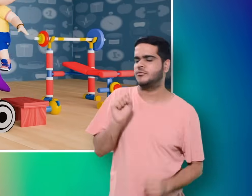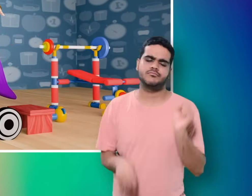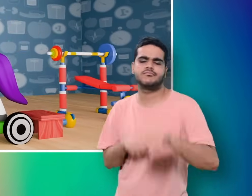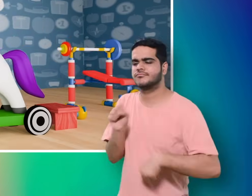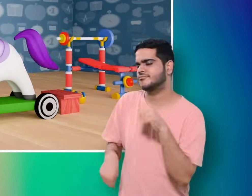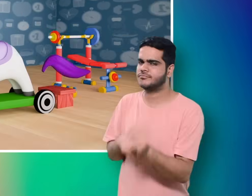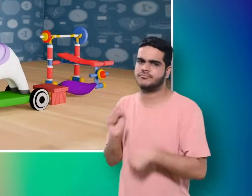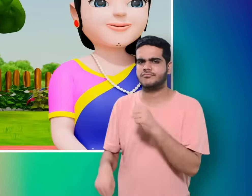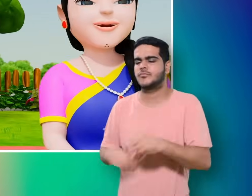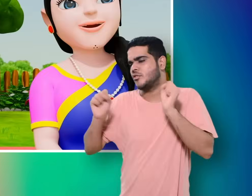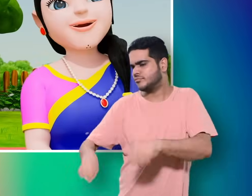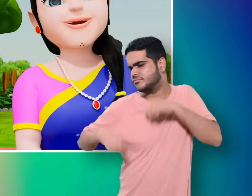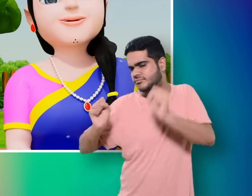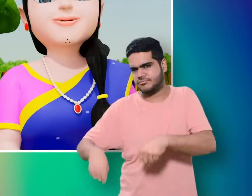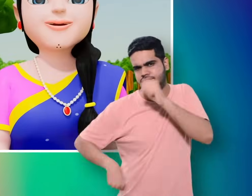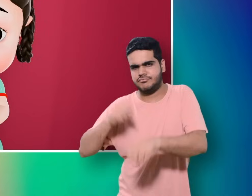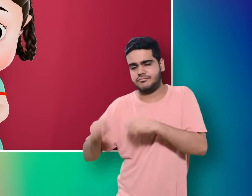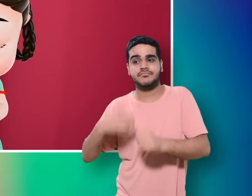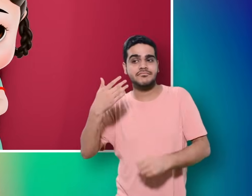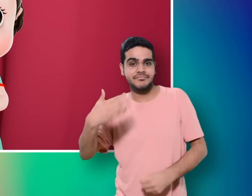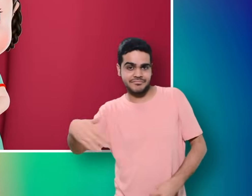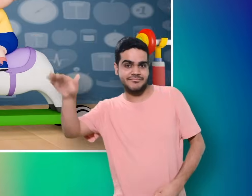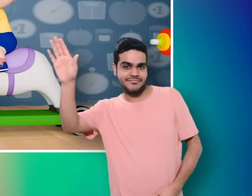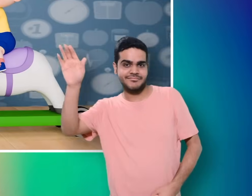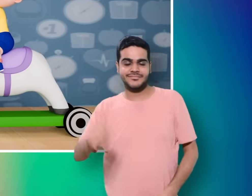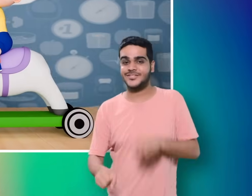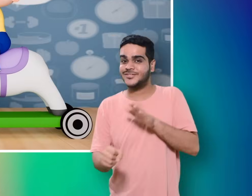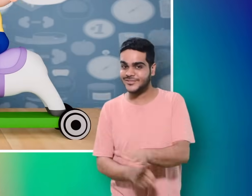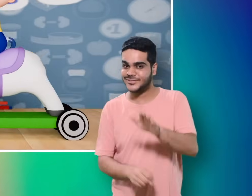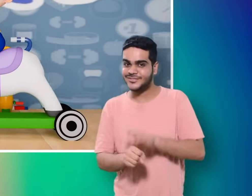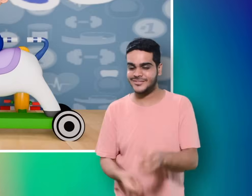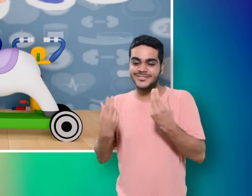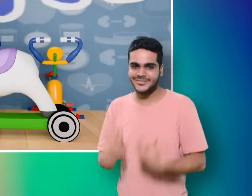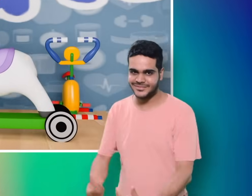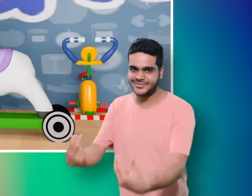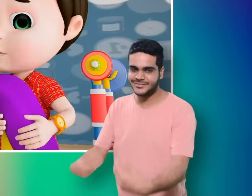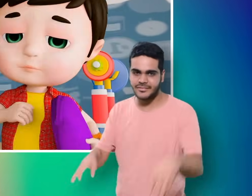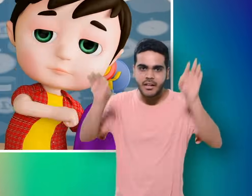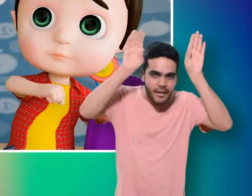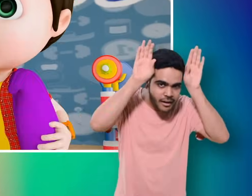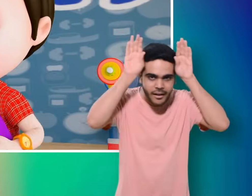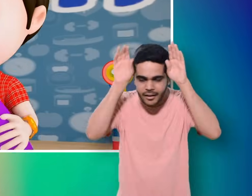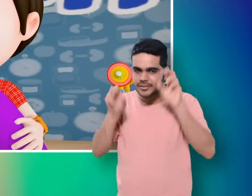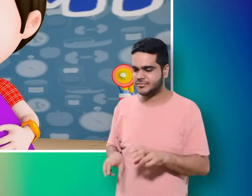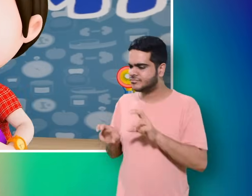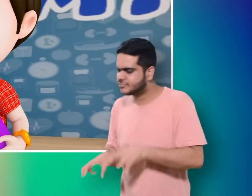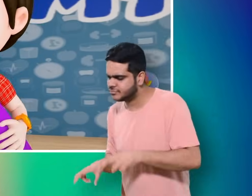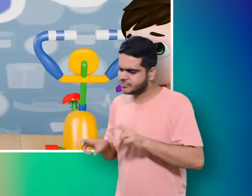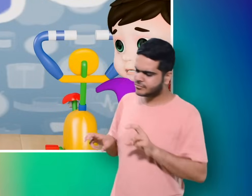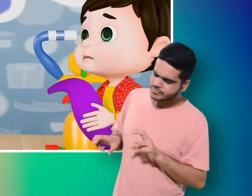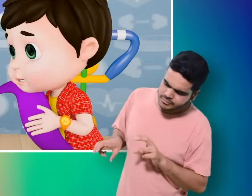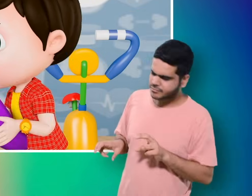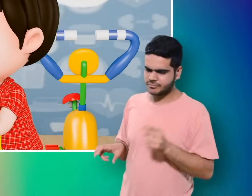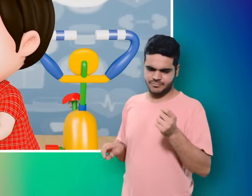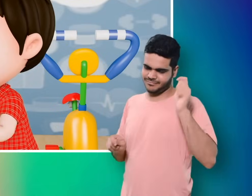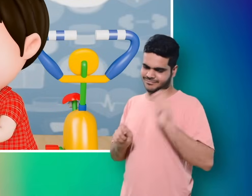है। बाह छुड़ा के दौड़ा घोड़ा दुम उठा के दौड़ा। लकड़ी की काठी, काठी पे